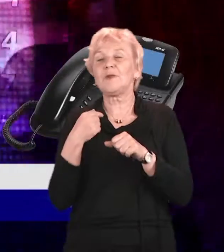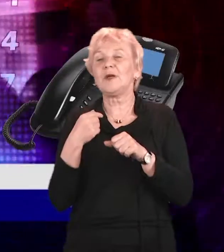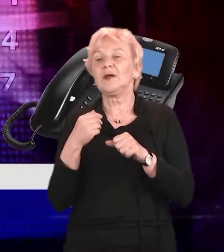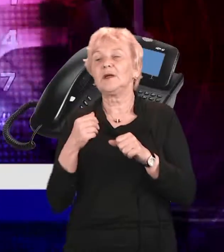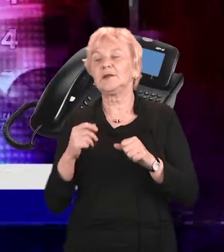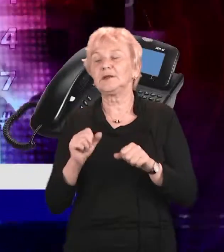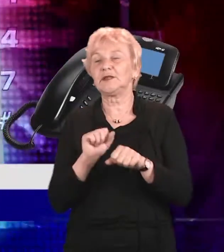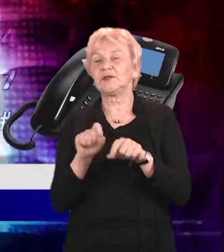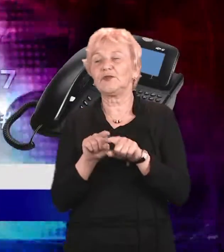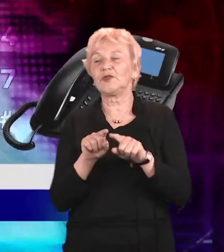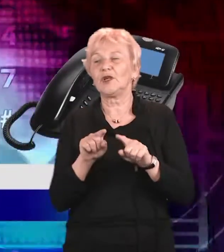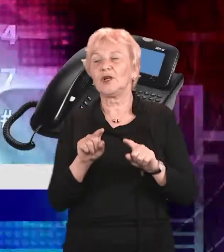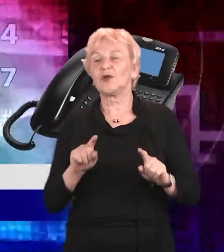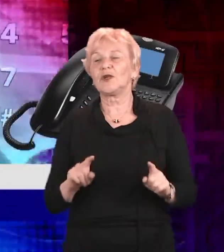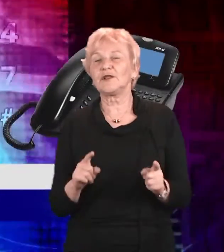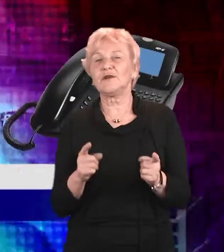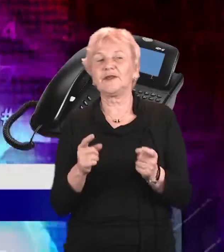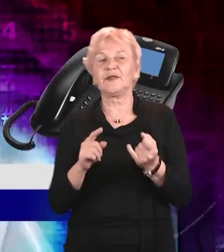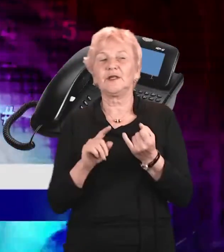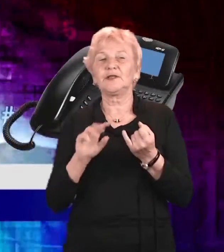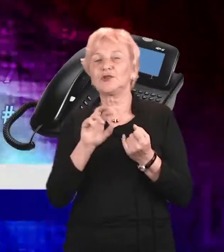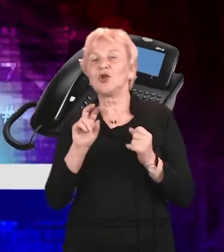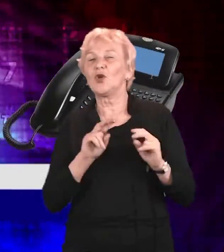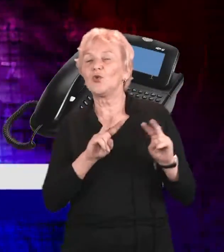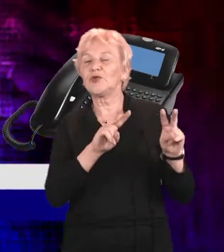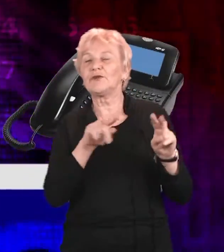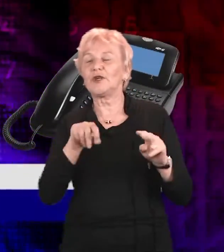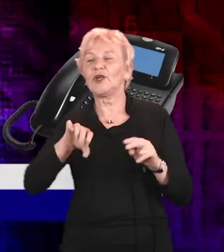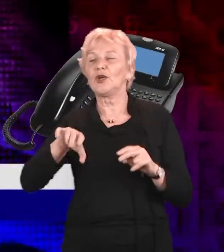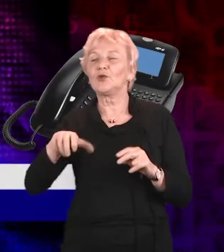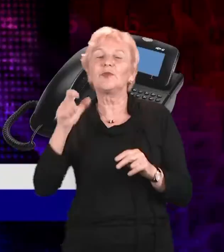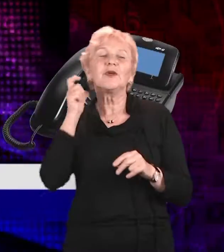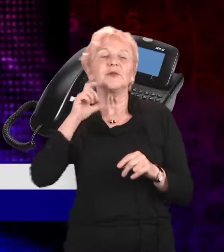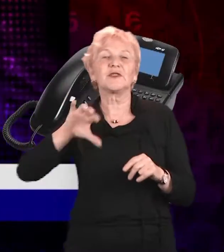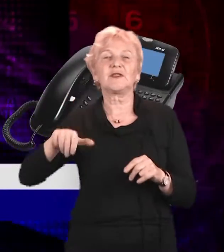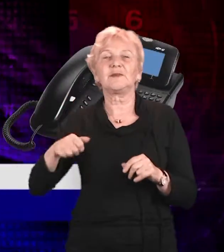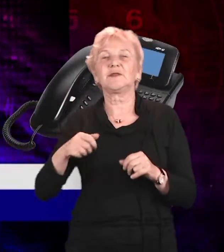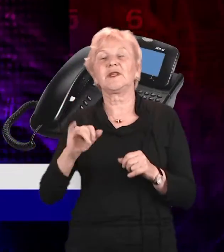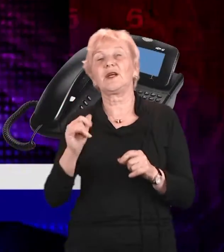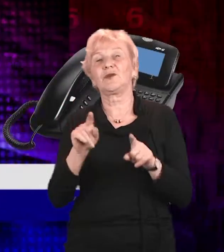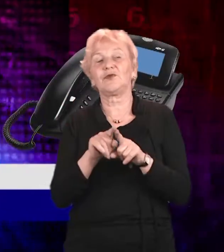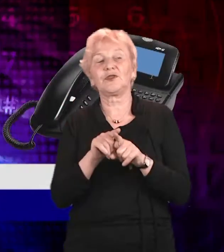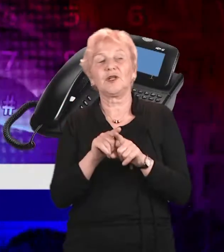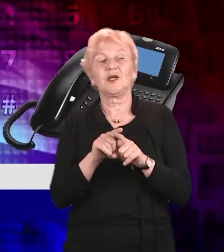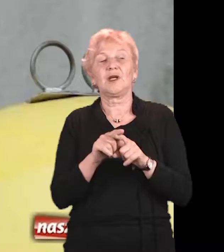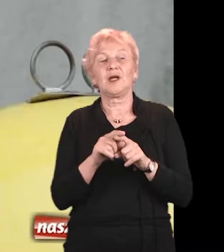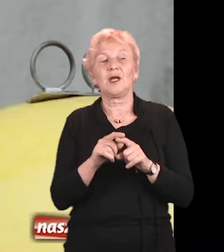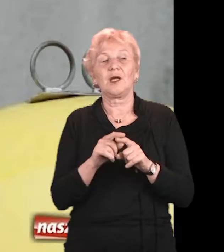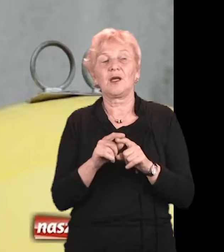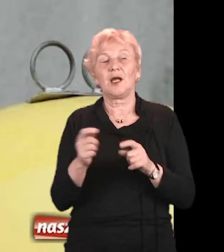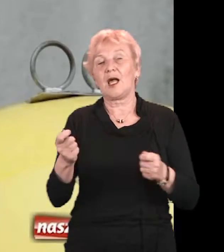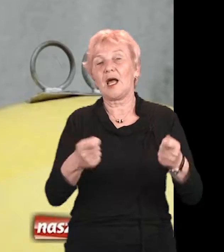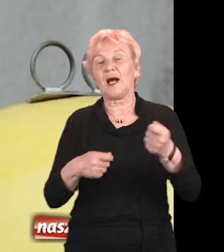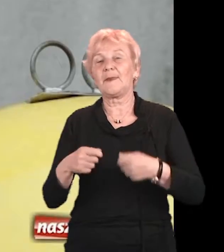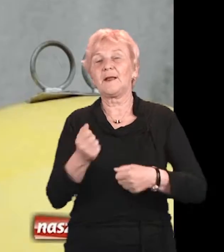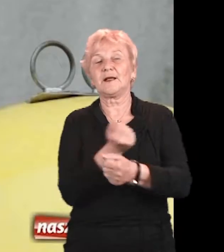grupie przestępczej, a także o różnego rodzaju przestępstwa związane z obrotem narkotykami. To,